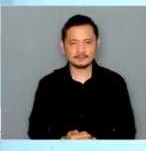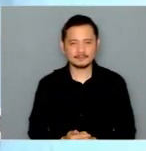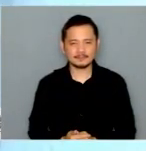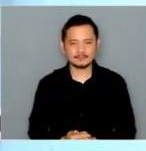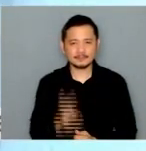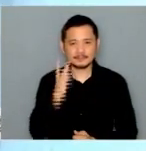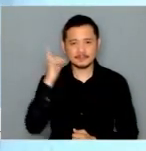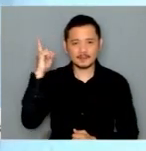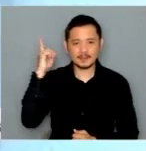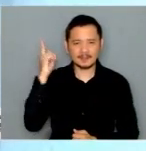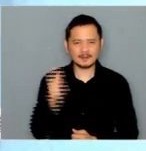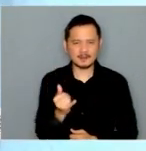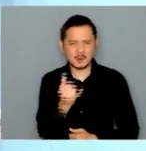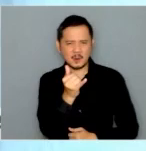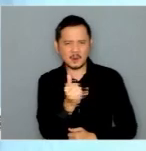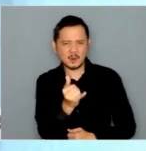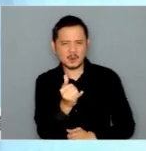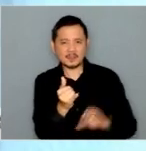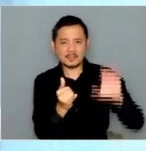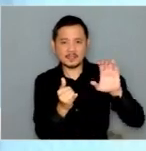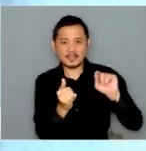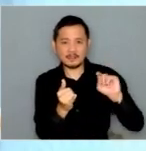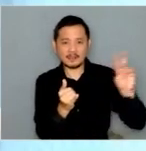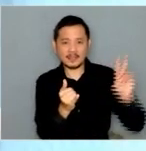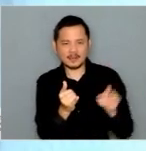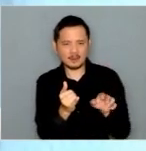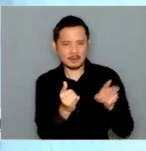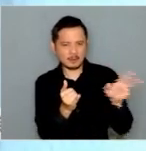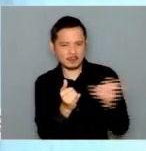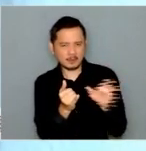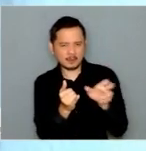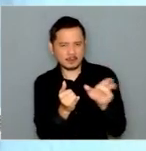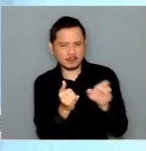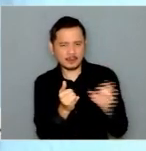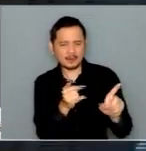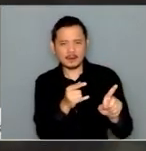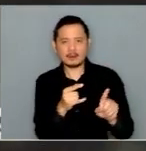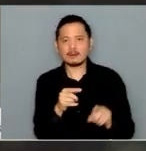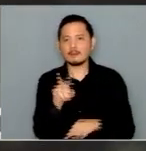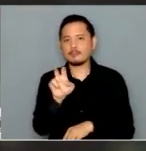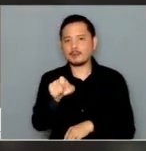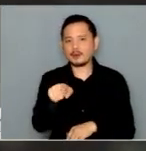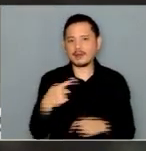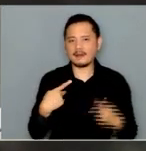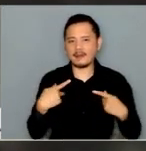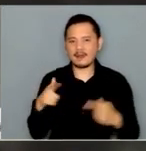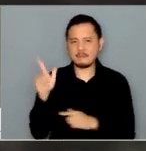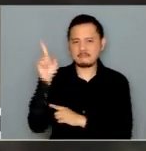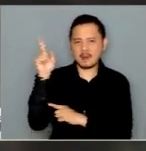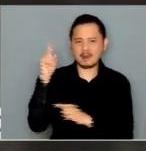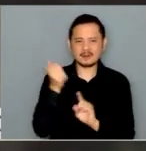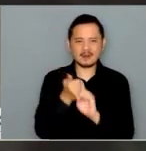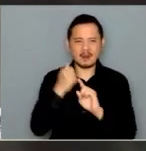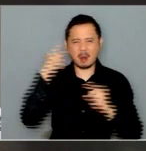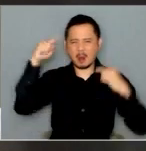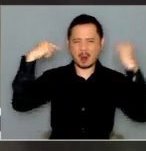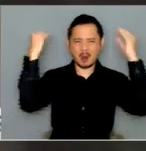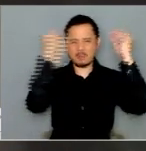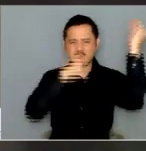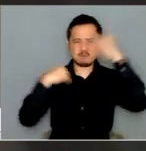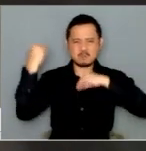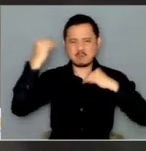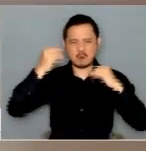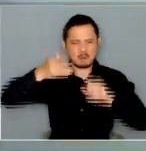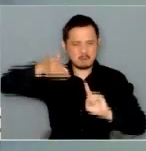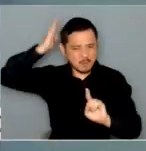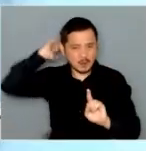Sa pool sa CCTV ang pulis na ito habang nagwawala at may hawak pang baril. Sa isang eskinita sa barangay Almanza 2